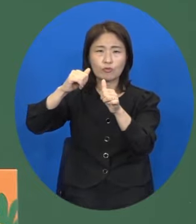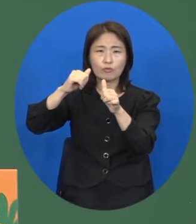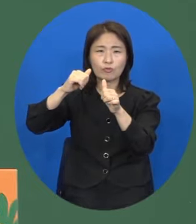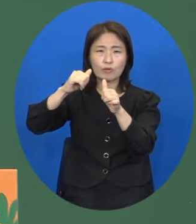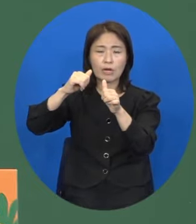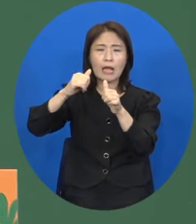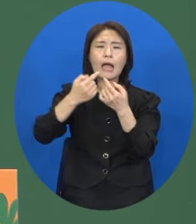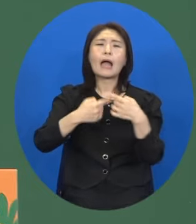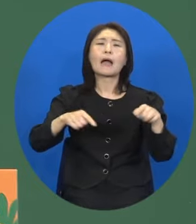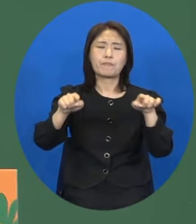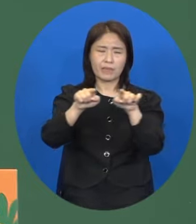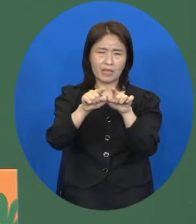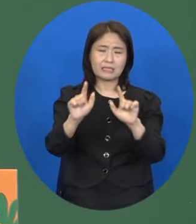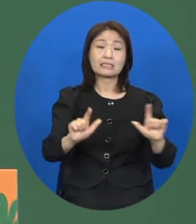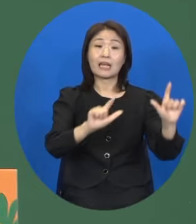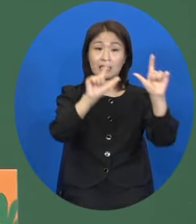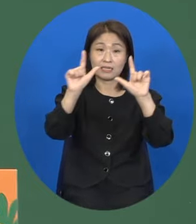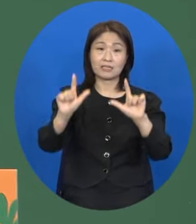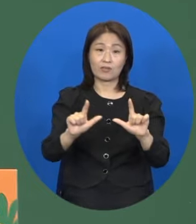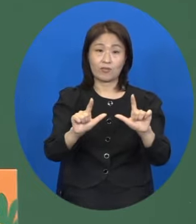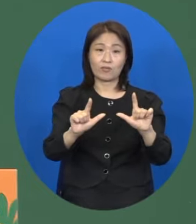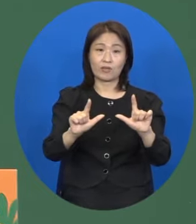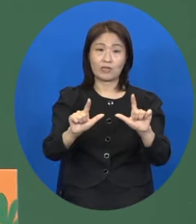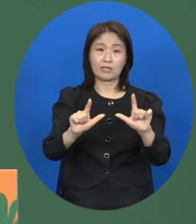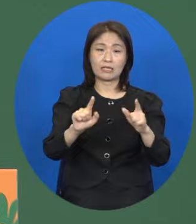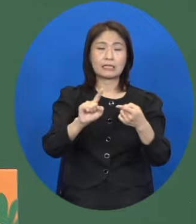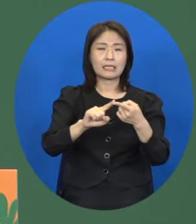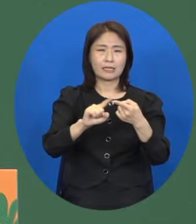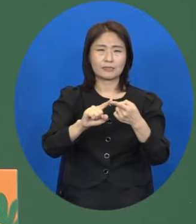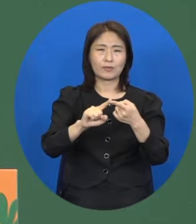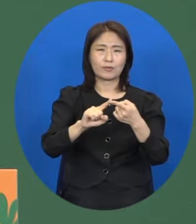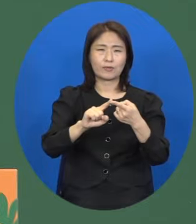측면을 강조하고 있습니다.